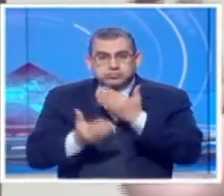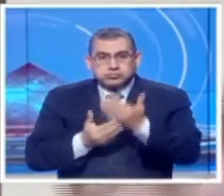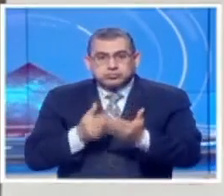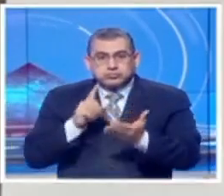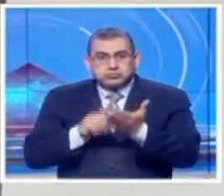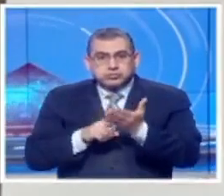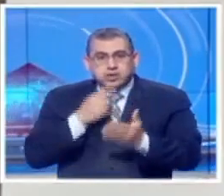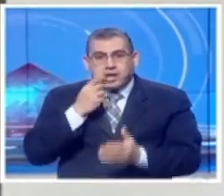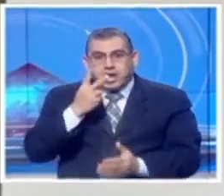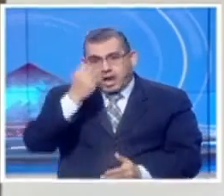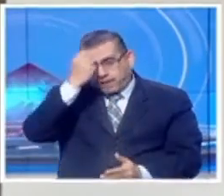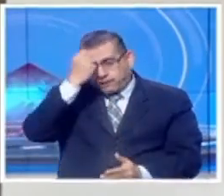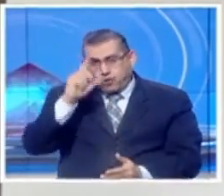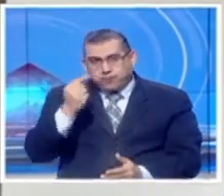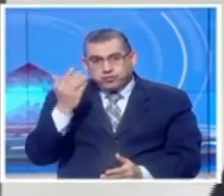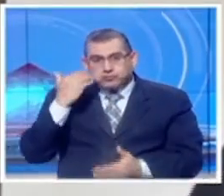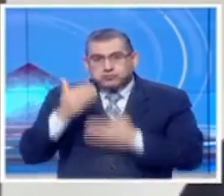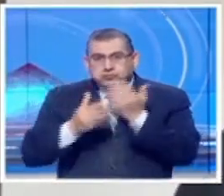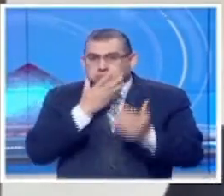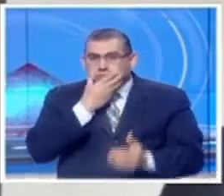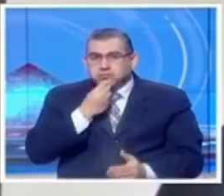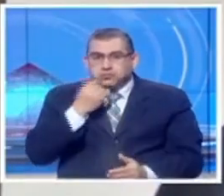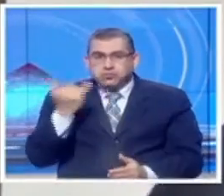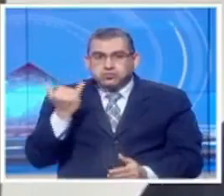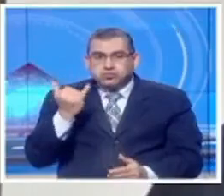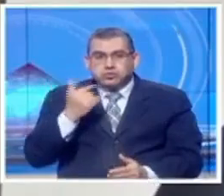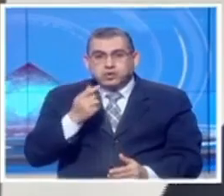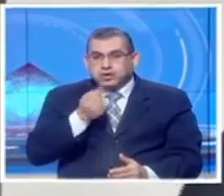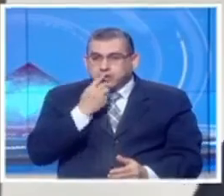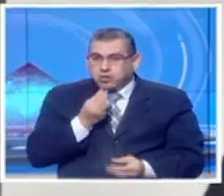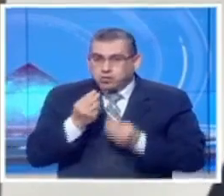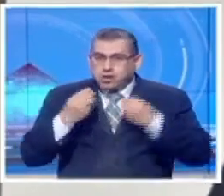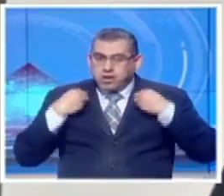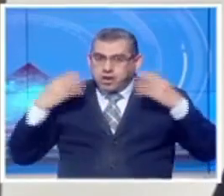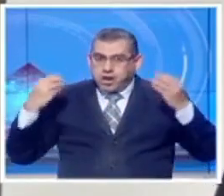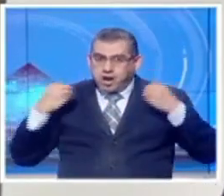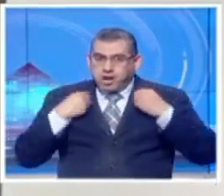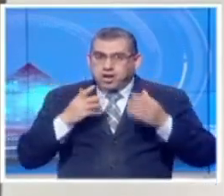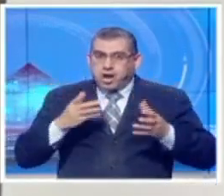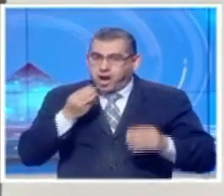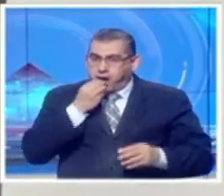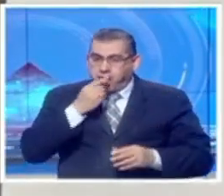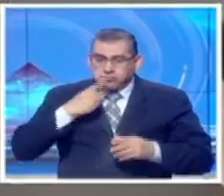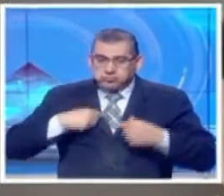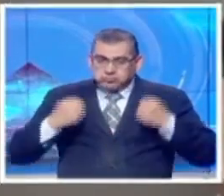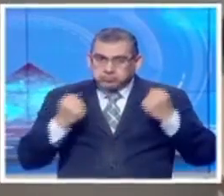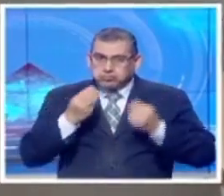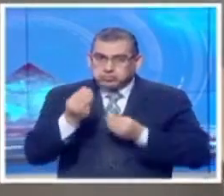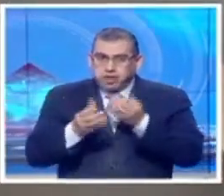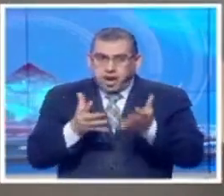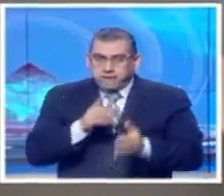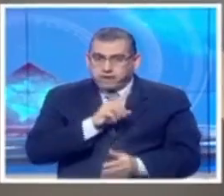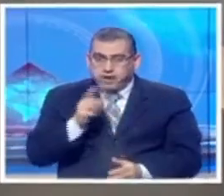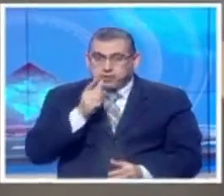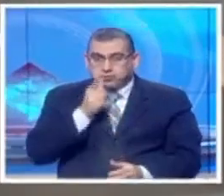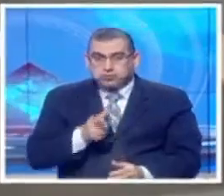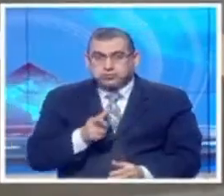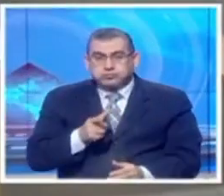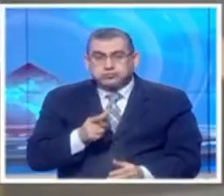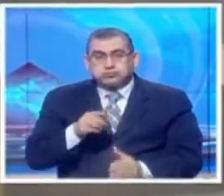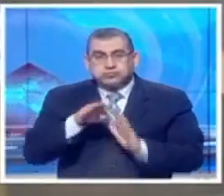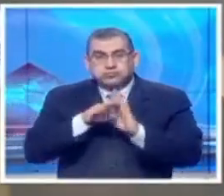من 2015 والدنيا حلوه، وخد علاجك، العب رياضه، كل اكل صحي والدنيا تبقى كويسه الحمد لله. احنا